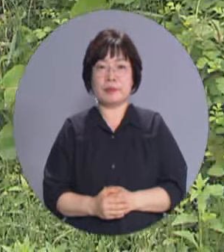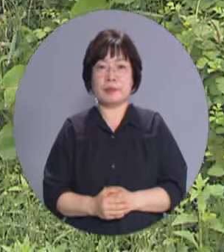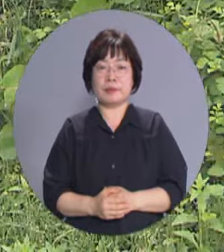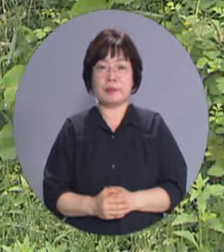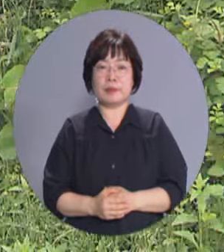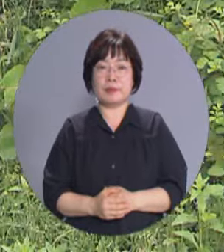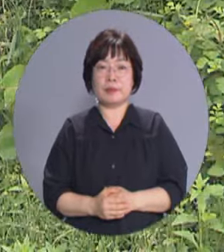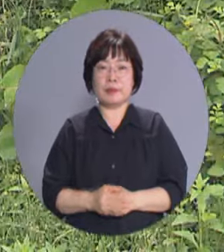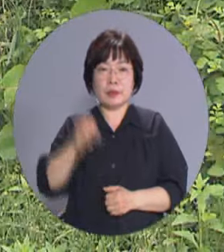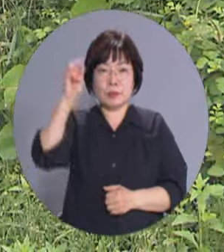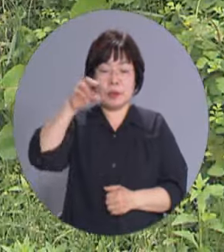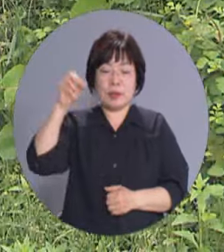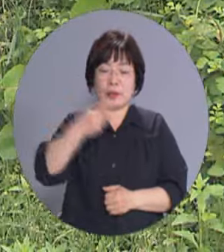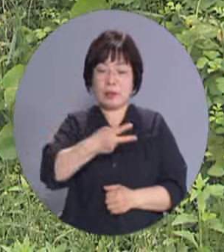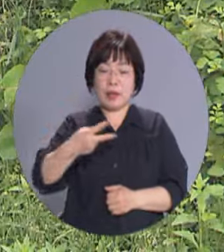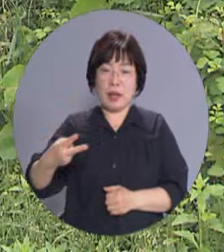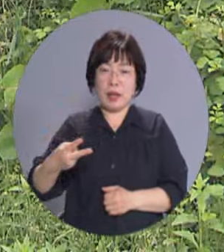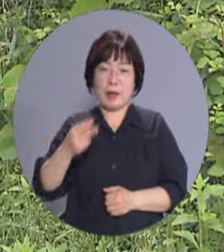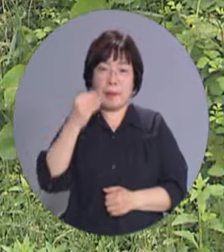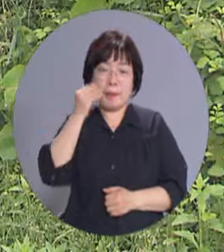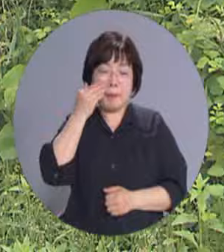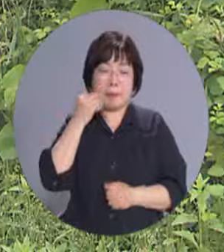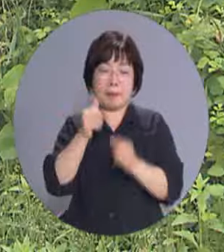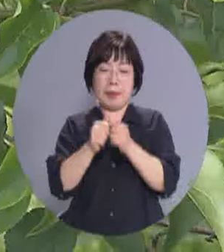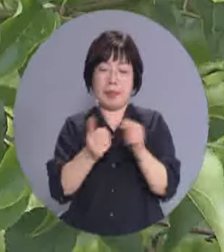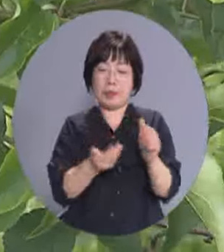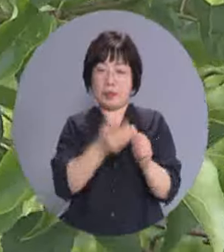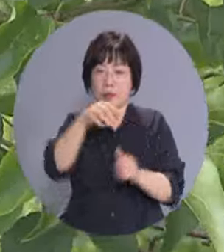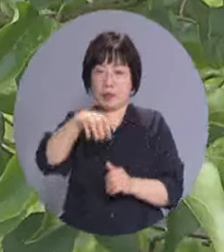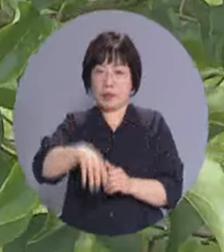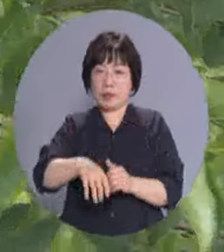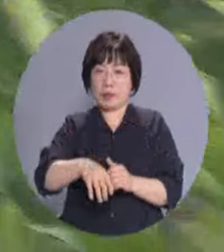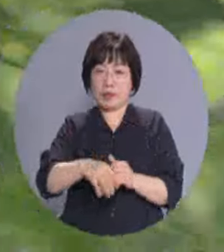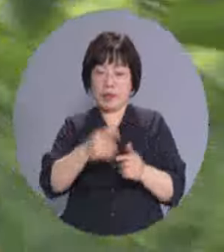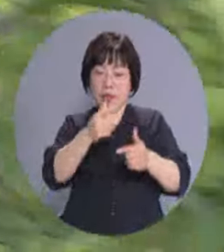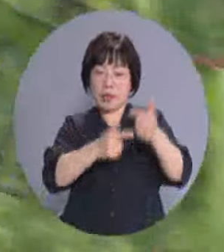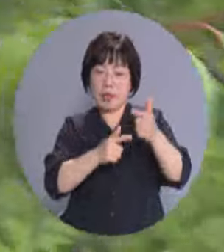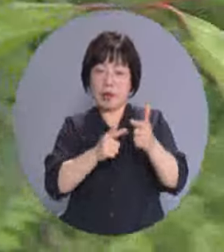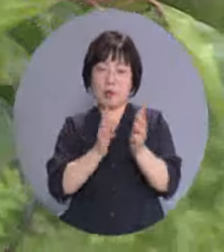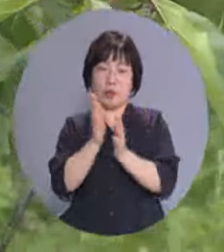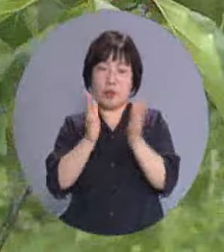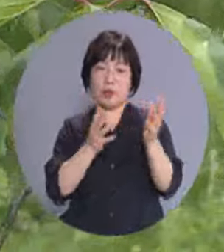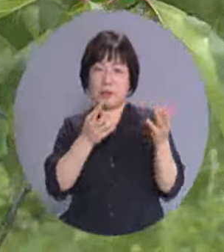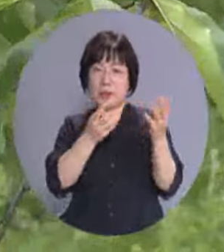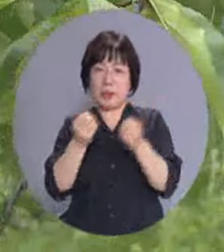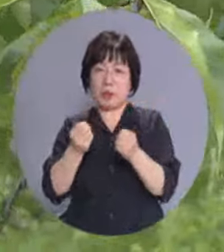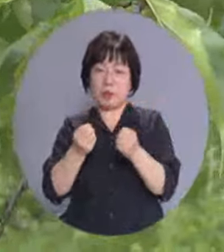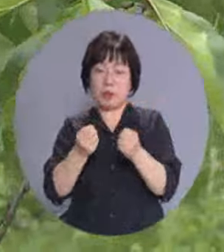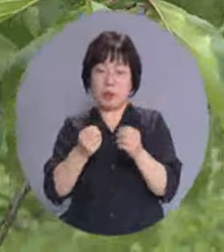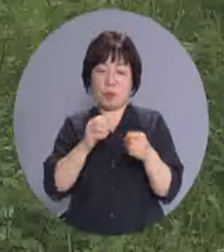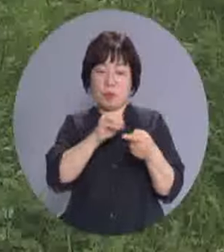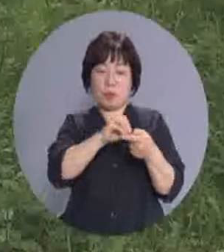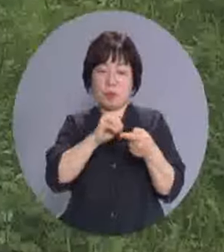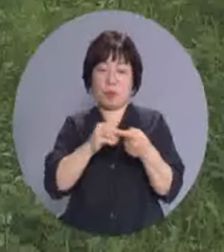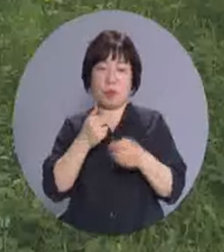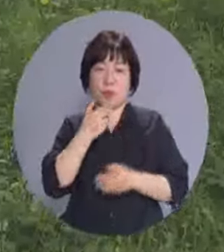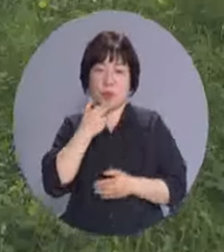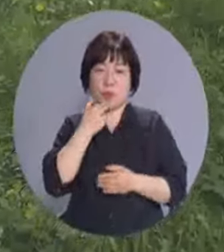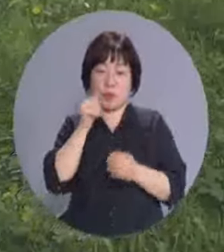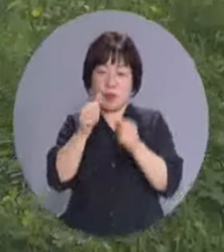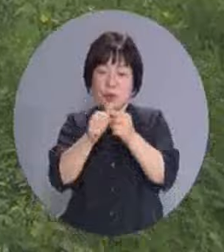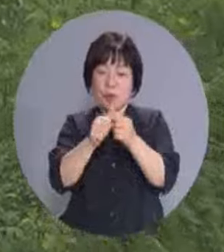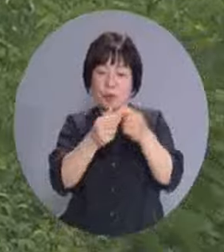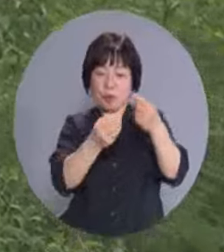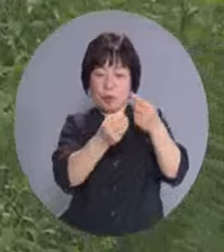기자입니다 광양 다음 면에 한 매실 농가 매실나무의 푸른 이파리만 무성합니다 매실이